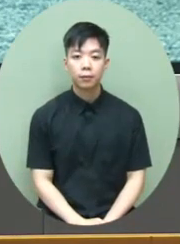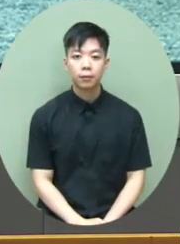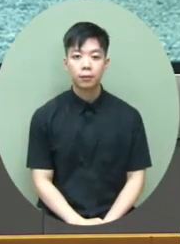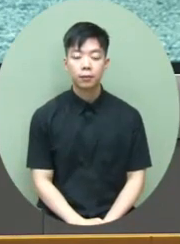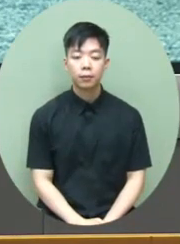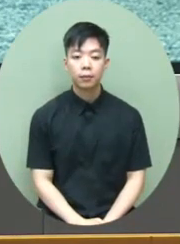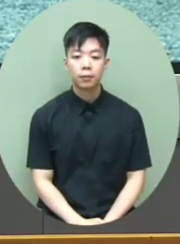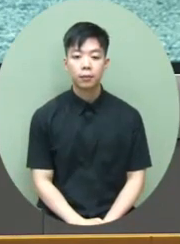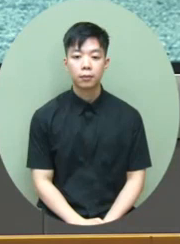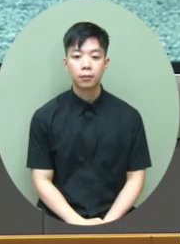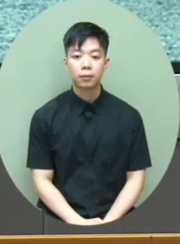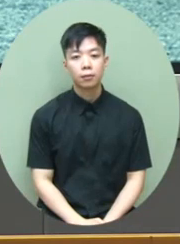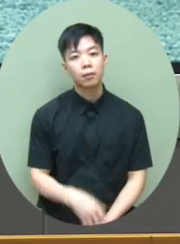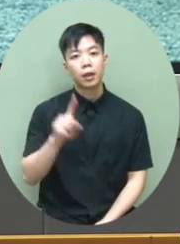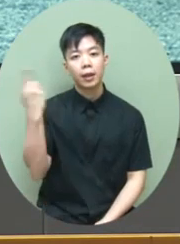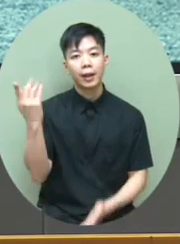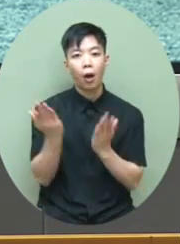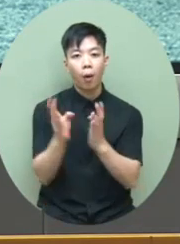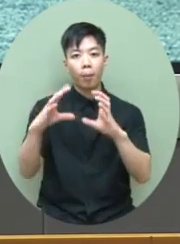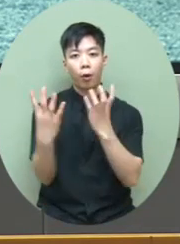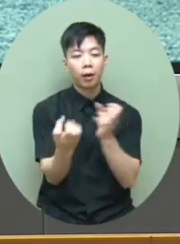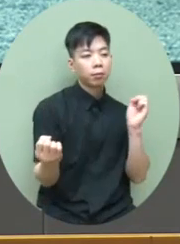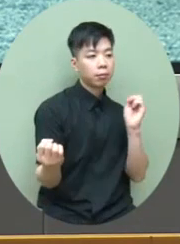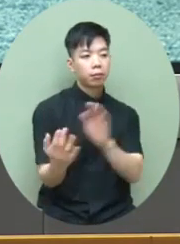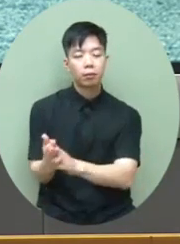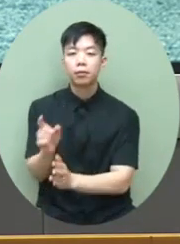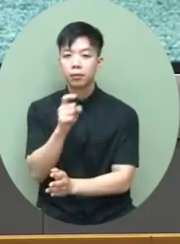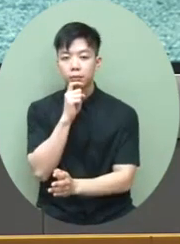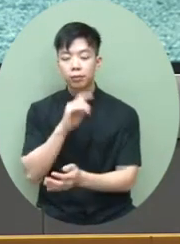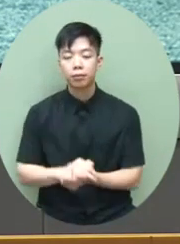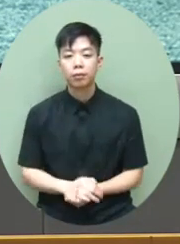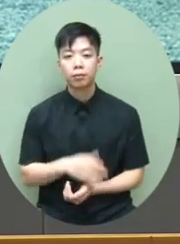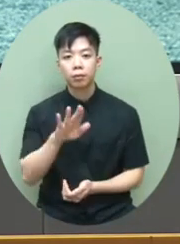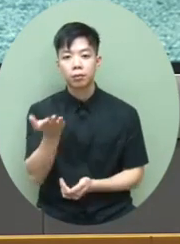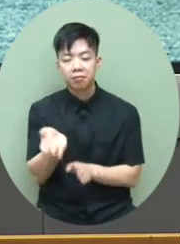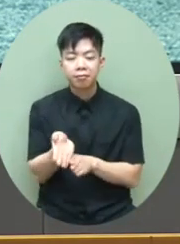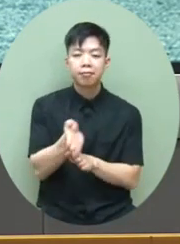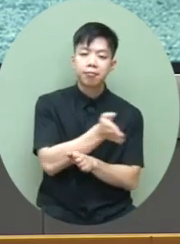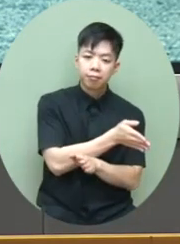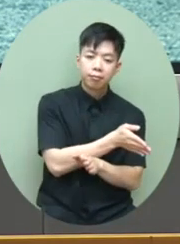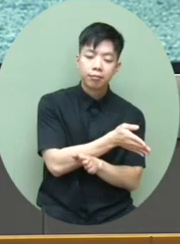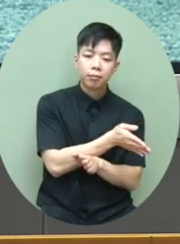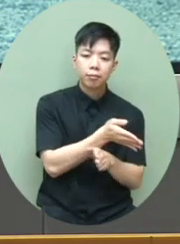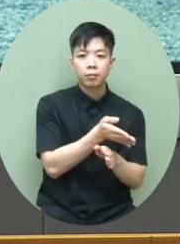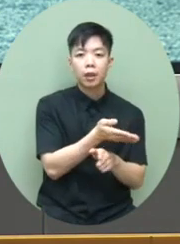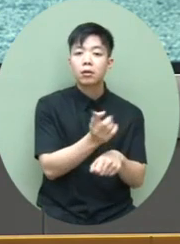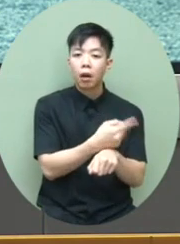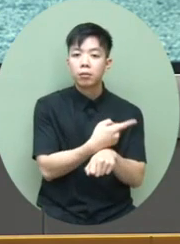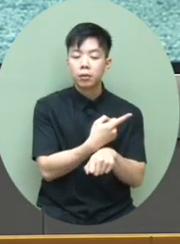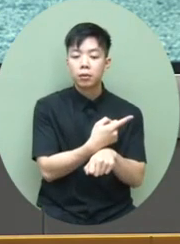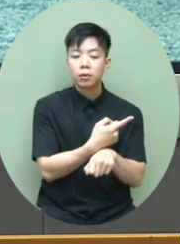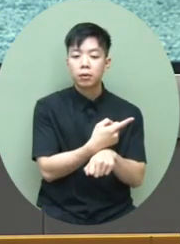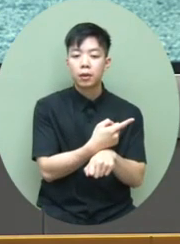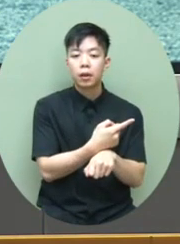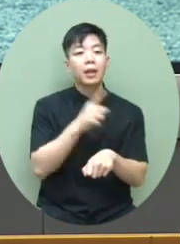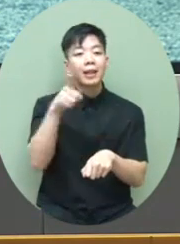係影響其他班級啦。咁但係之前嗰啲學生就係暫時就冇新嘅個案咧，係影響